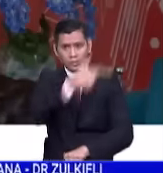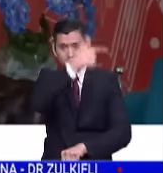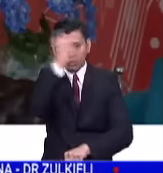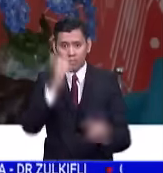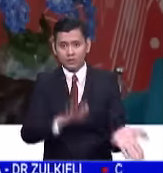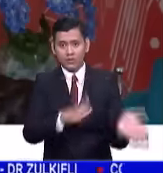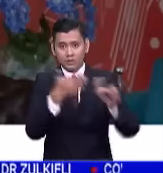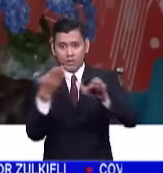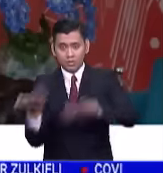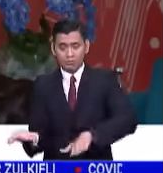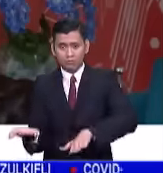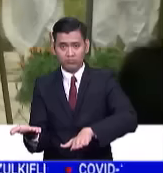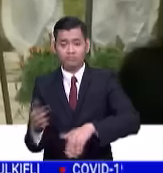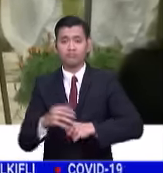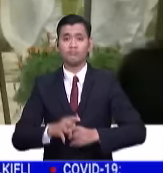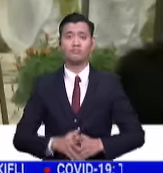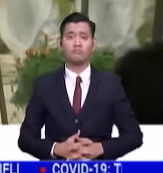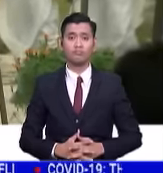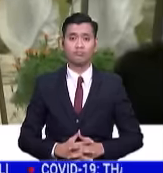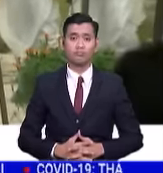yang begitu singkat.